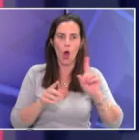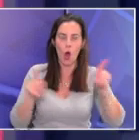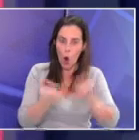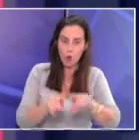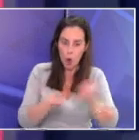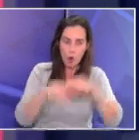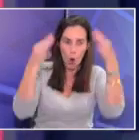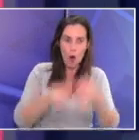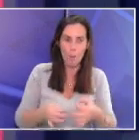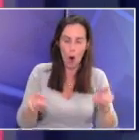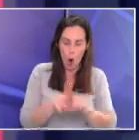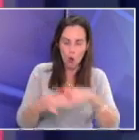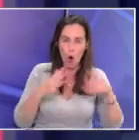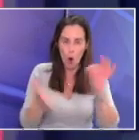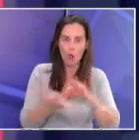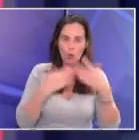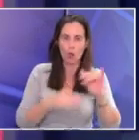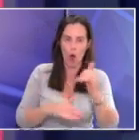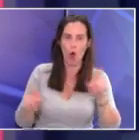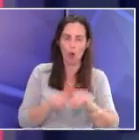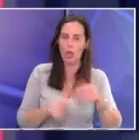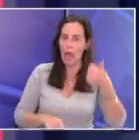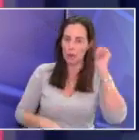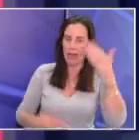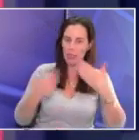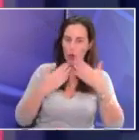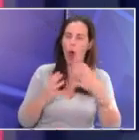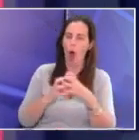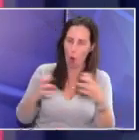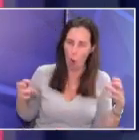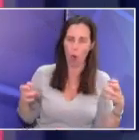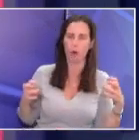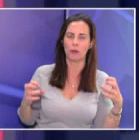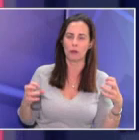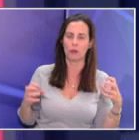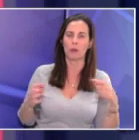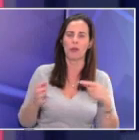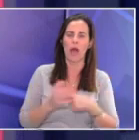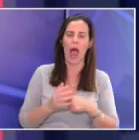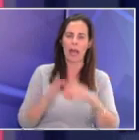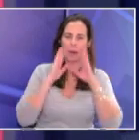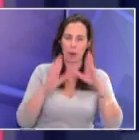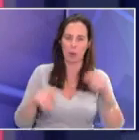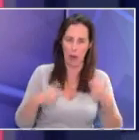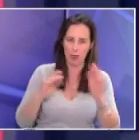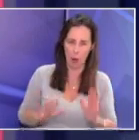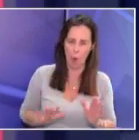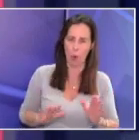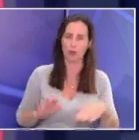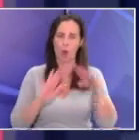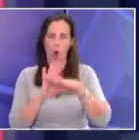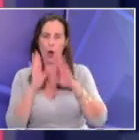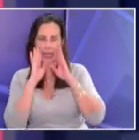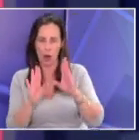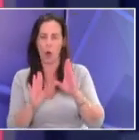היה באותו דיון. סליחה, באותו דיון, נכון. אתמול היה דיון ארוך מאוד על, על, על הנאמנות בתרבות. על חוק